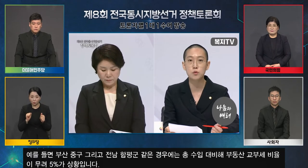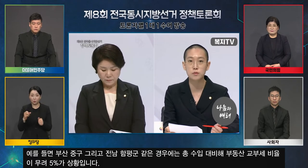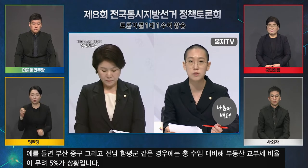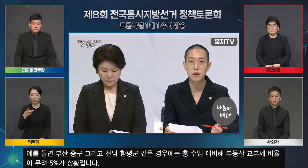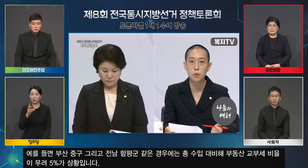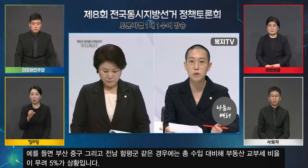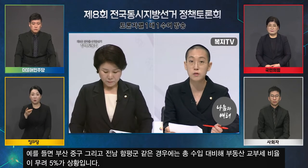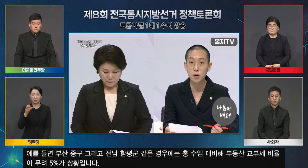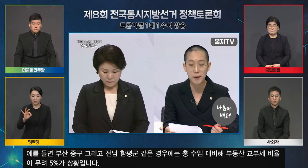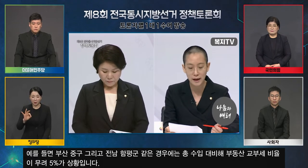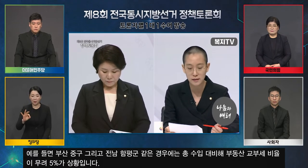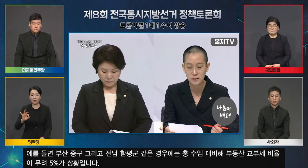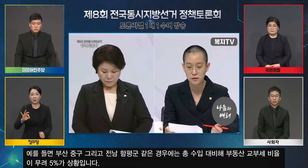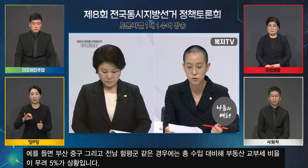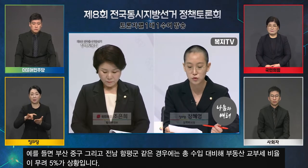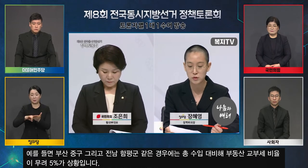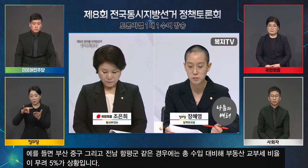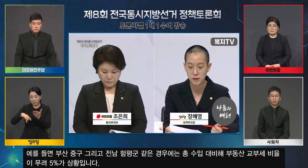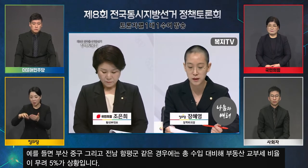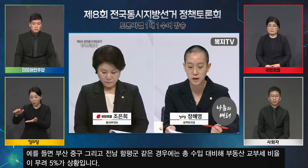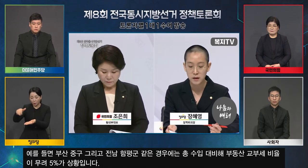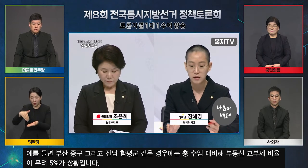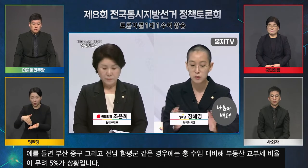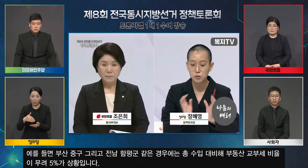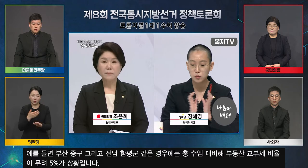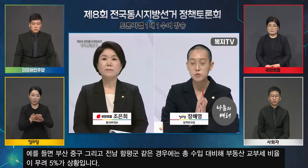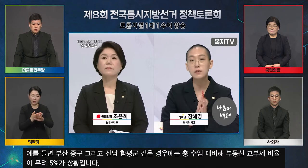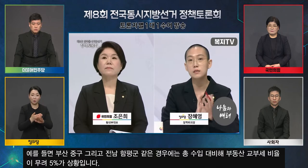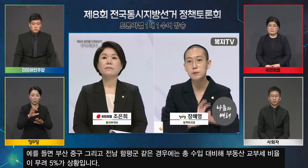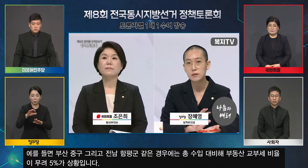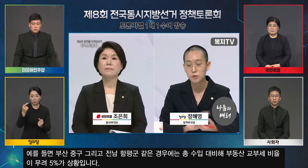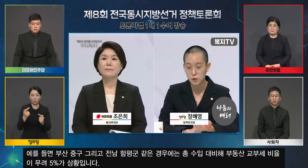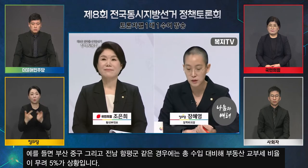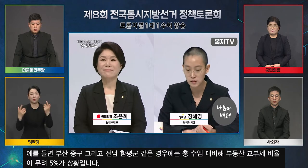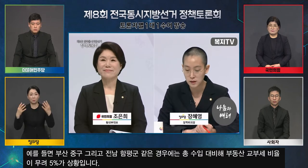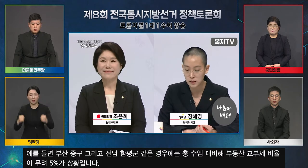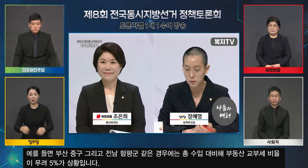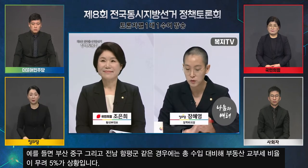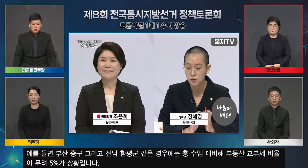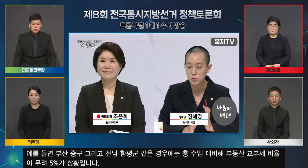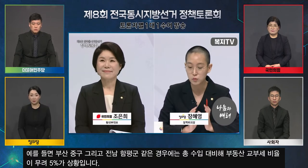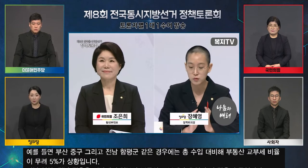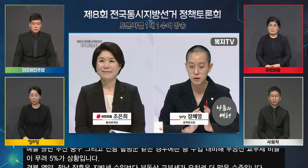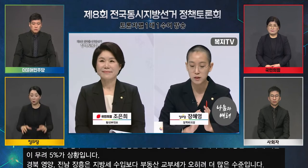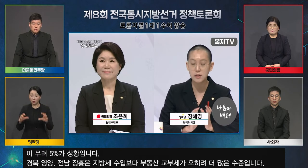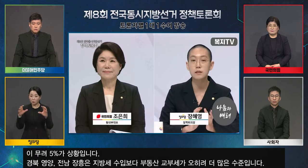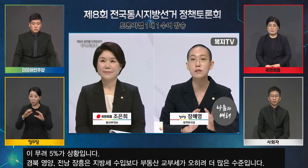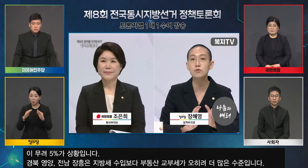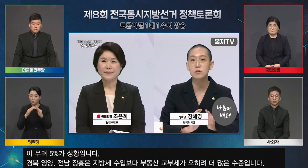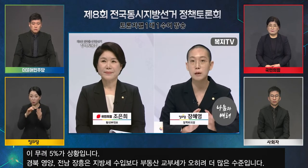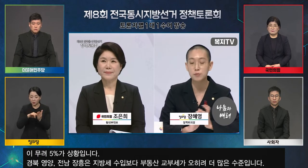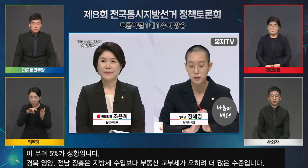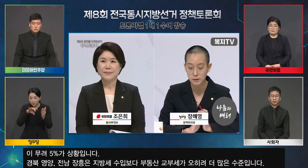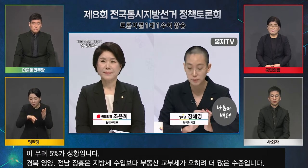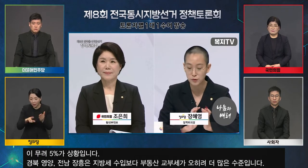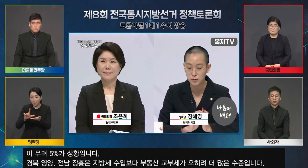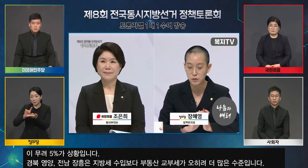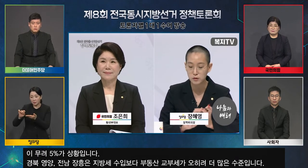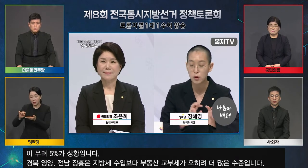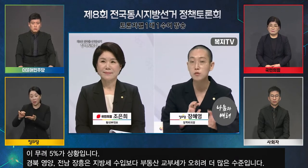부동산 교부세가 오히려 더 많은 수준입니다. 그래서 종부세가 지방세로 전환이 된다면 이런 종부세에게 상당수를